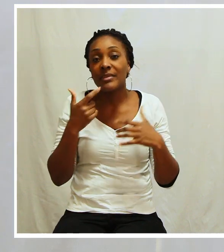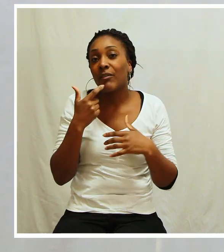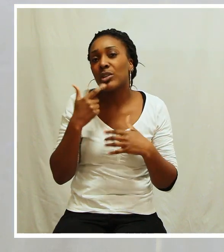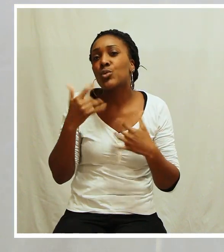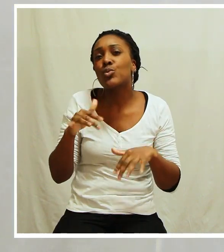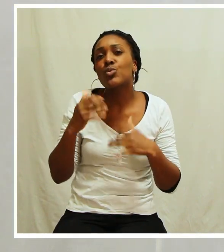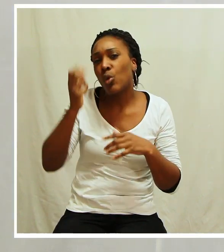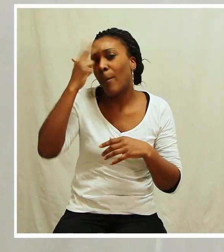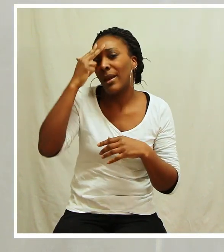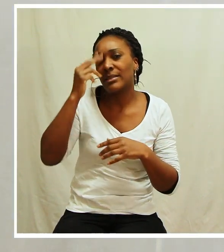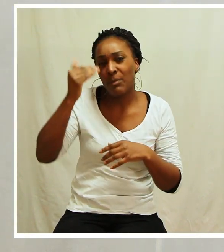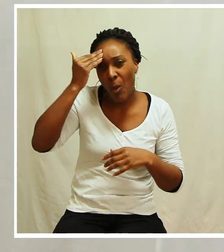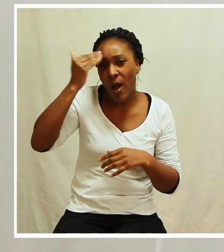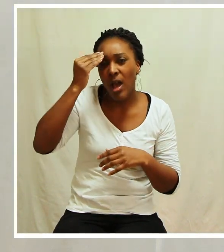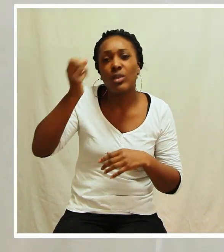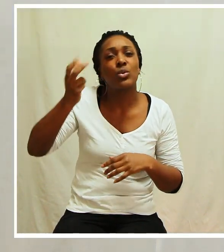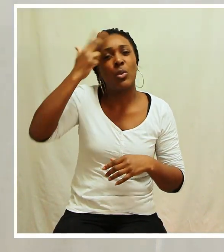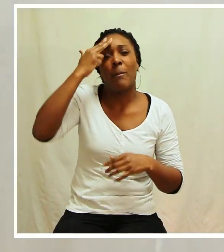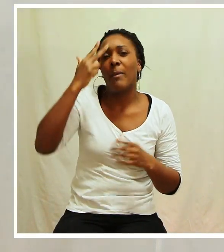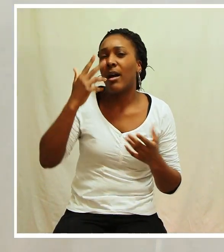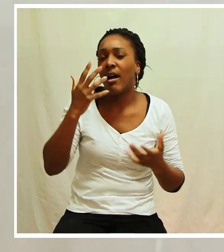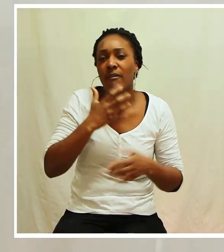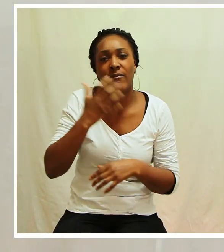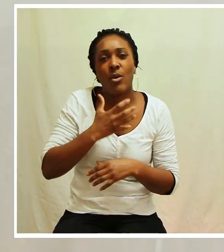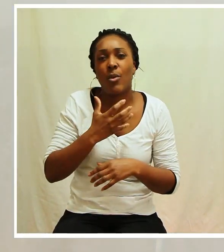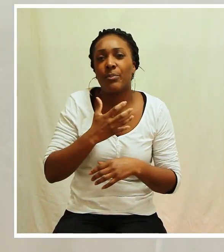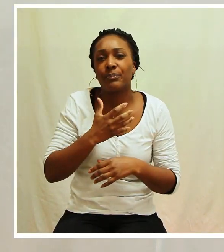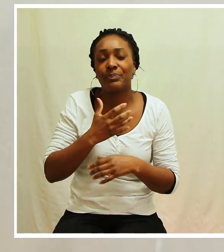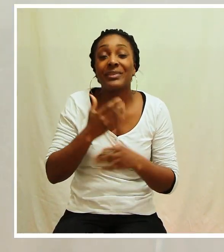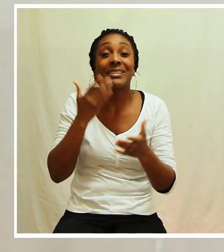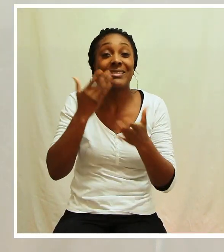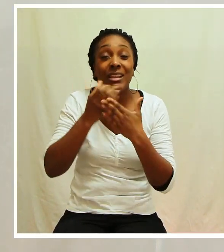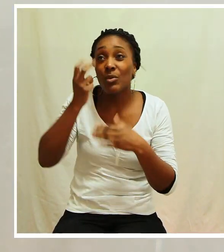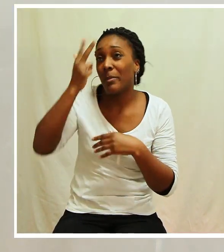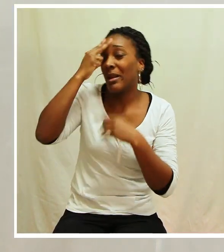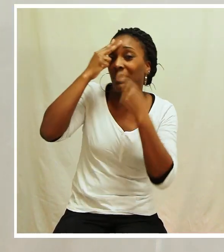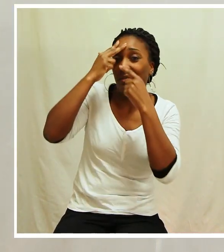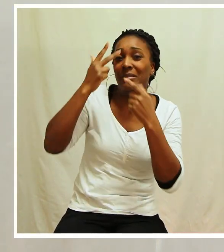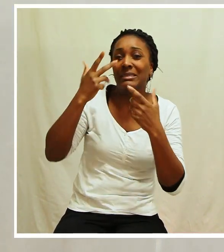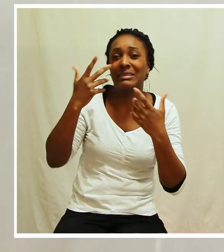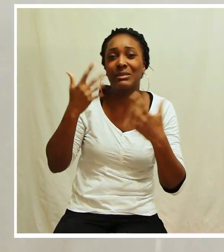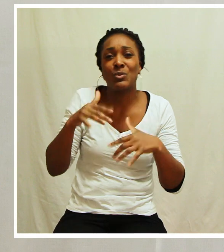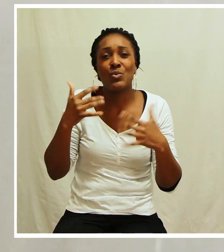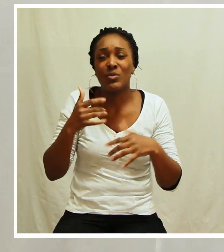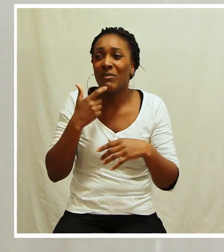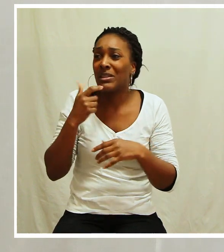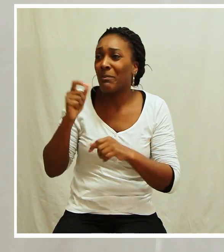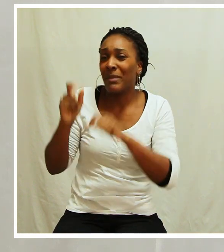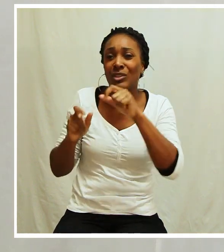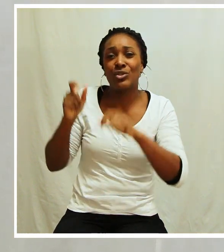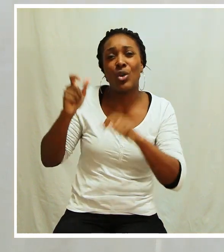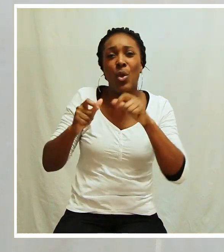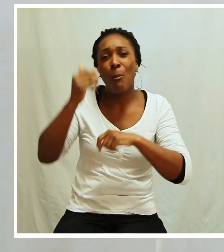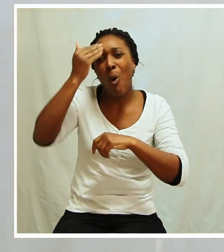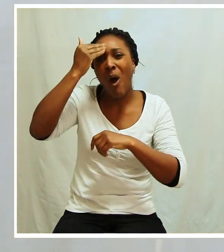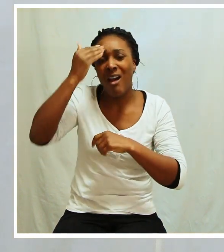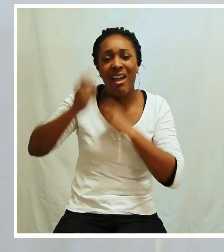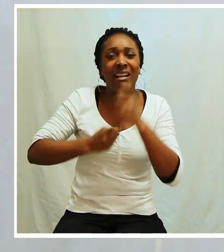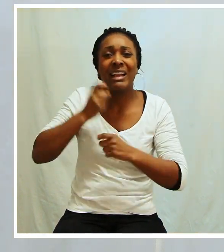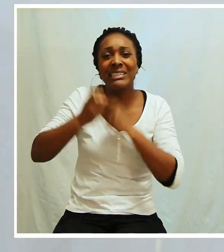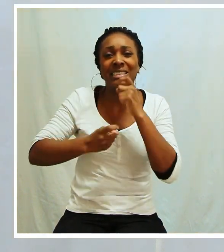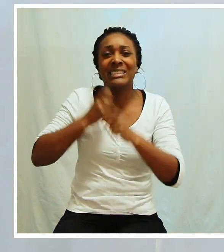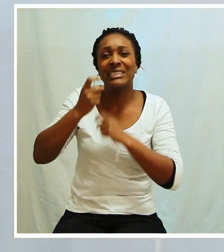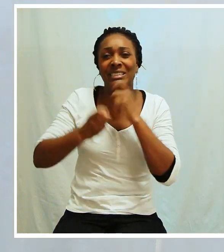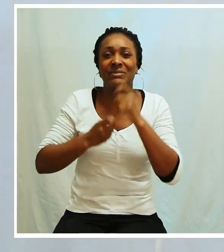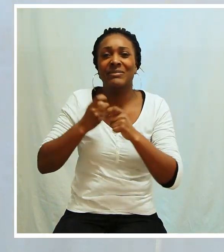abus moral, et la définition de l'abus moral, c'est un comportement moralement agressif par des paroles